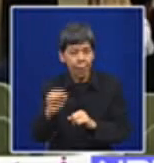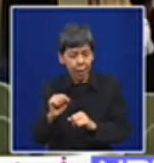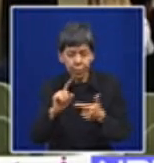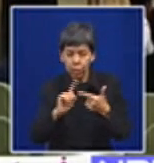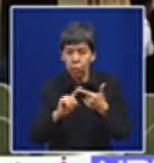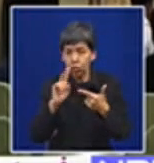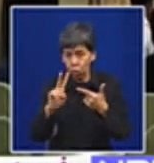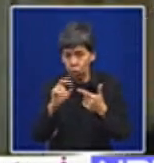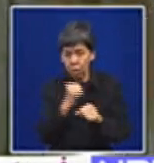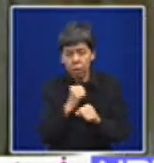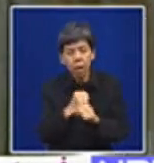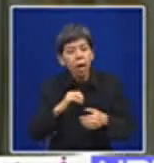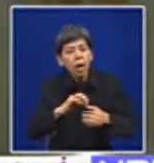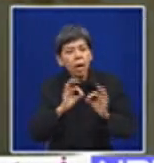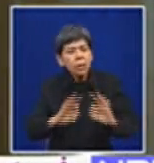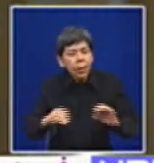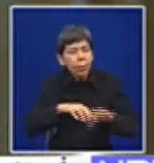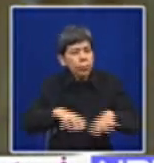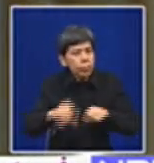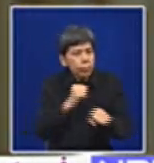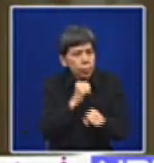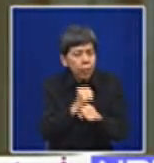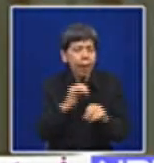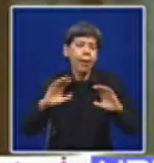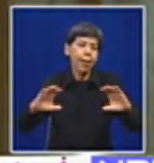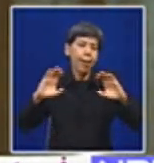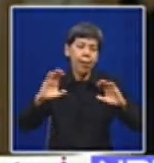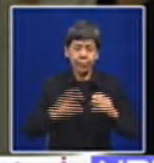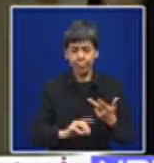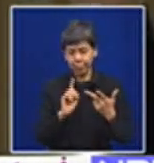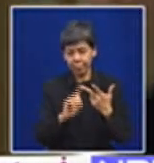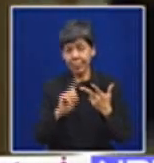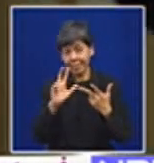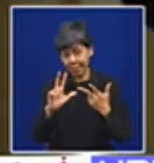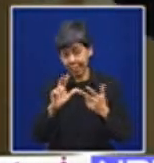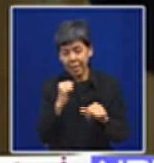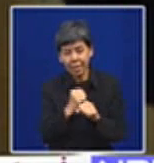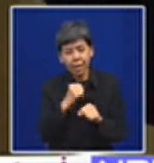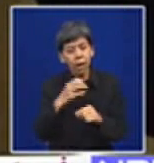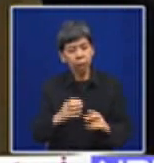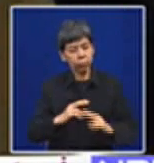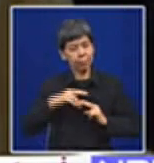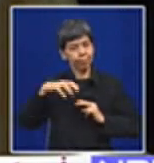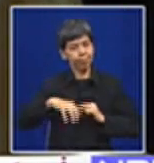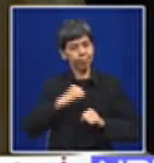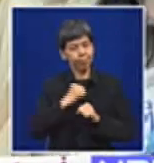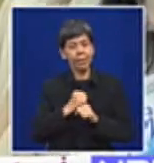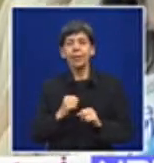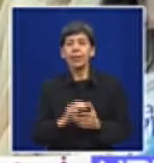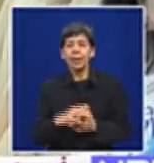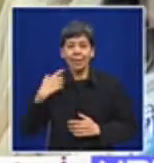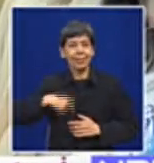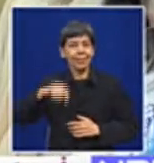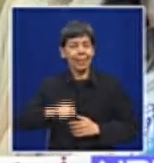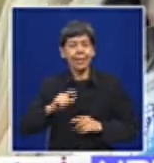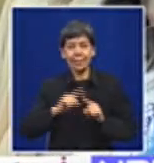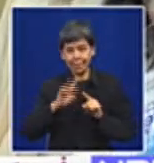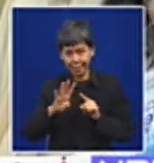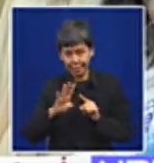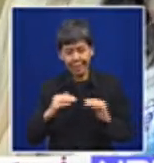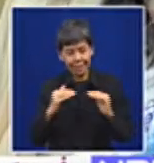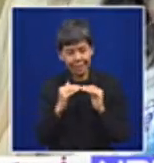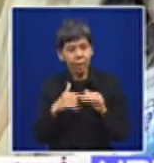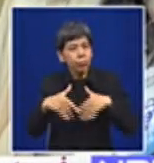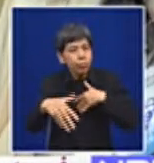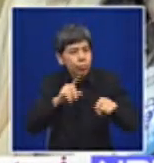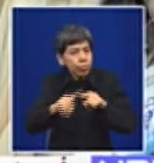ากลุ่มที่2ความสัมพันธ์ของฝ่ายบริหารและข้าราชการกลุ่มที่3องค์กรอิสระและศาลกลุ่มที่4สิทธิ